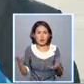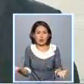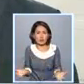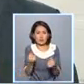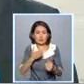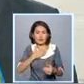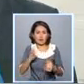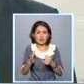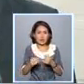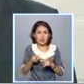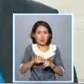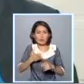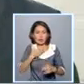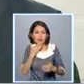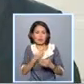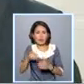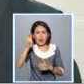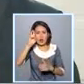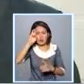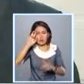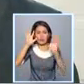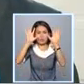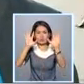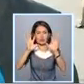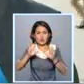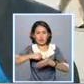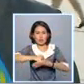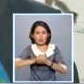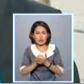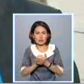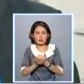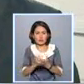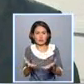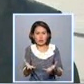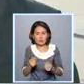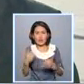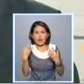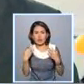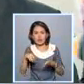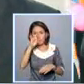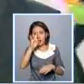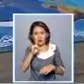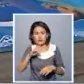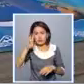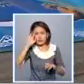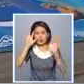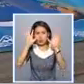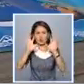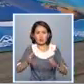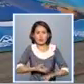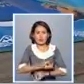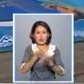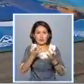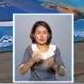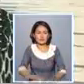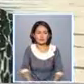айтатын өзіміздің ұлт болып бекіткен, халық болып бекіткен егемен Қазақстанның конституциясы.